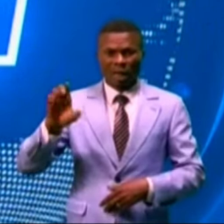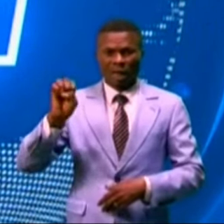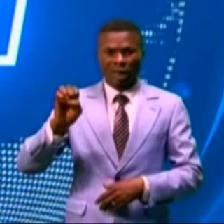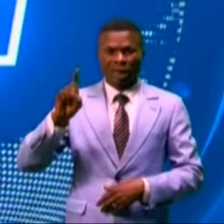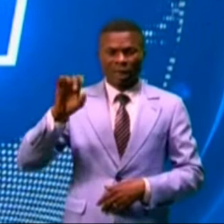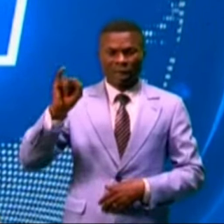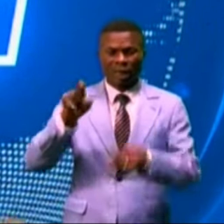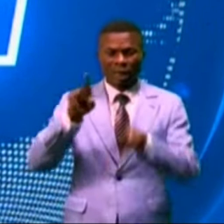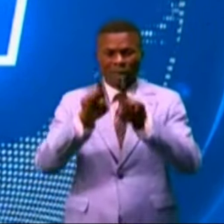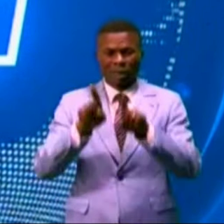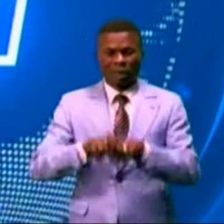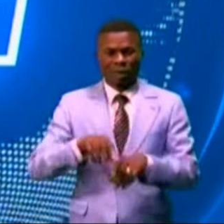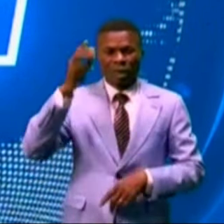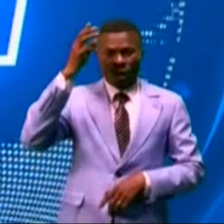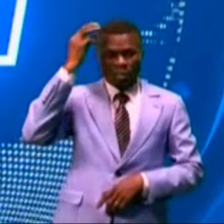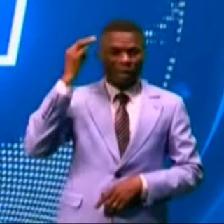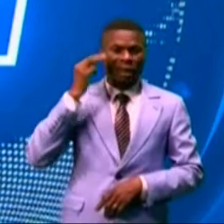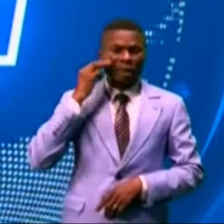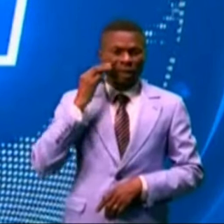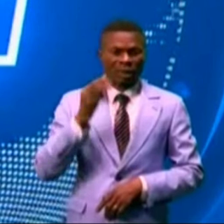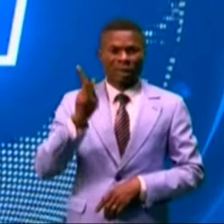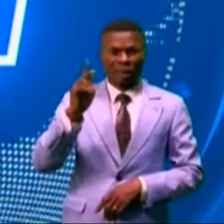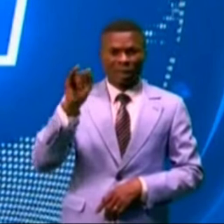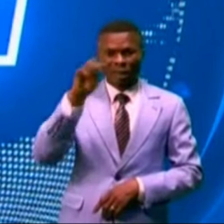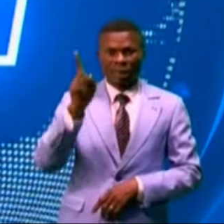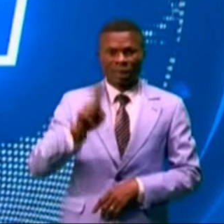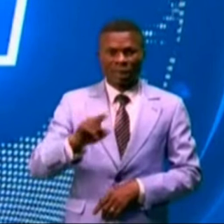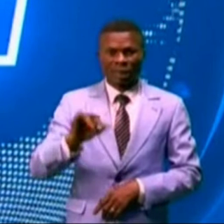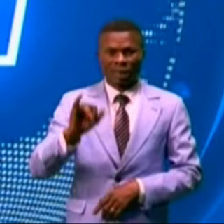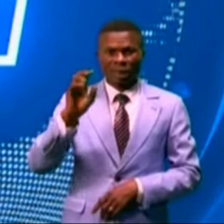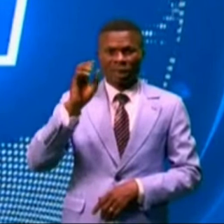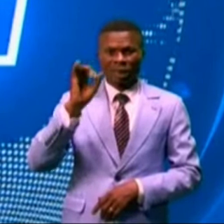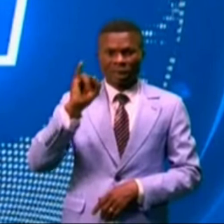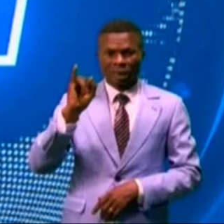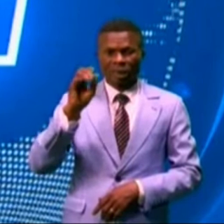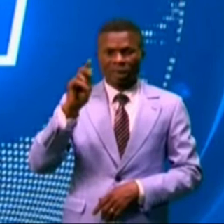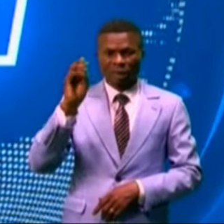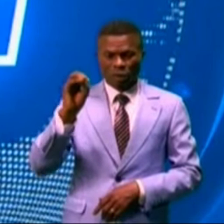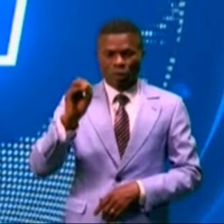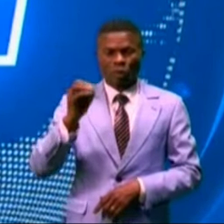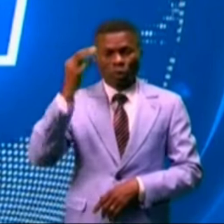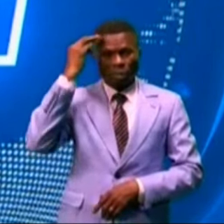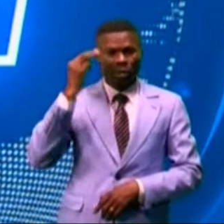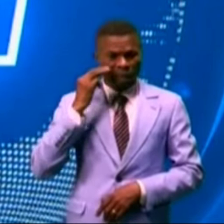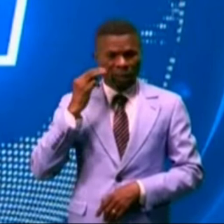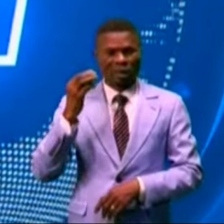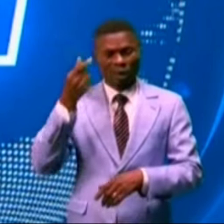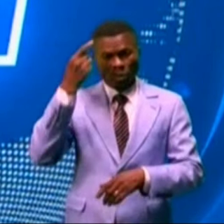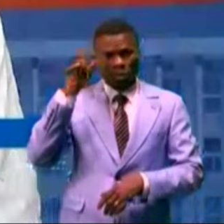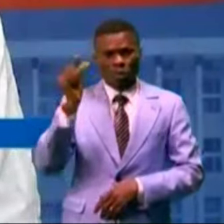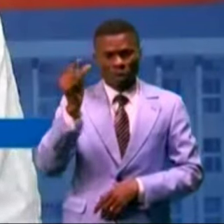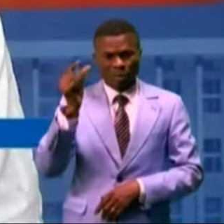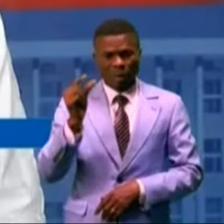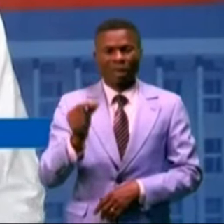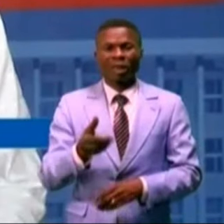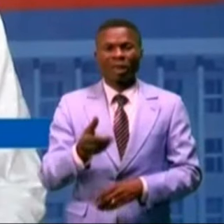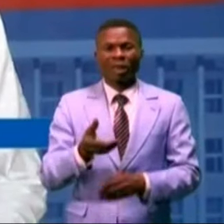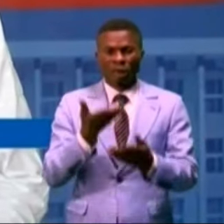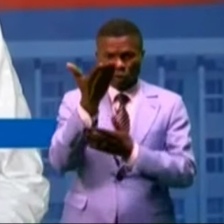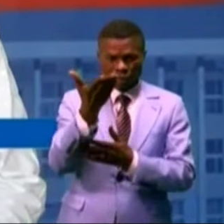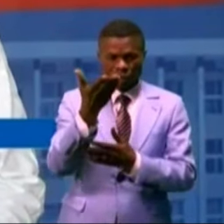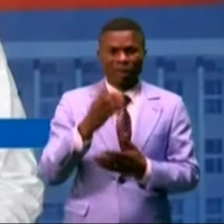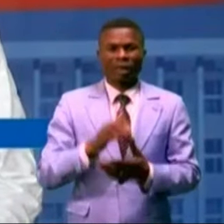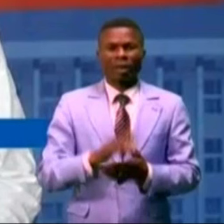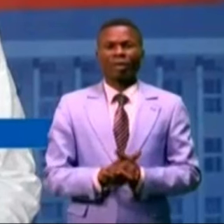du ministre Kizito Pakabomba, ministre des Mines. Sylvie Moembo nous en parle dans ce reportage. Oui,